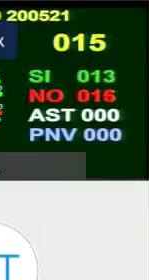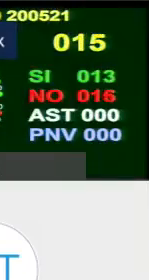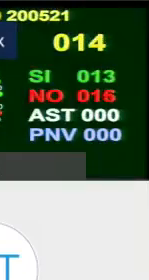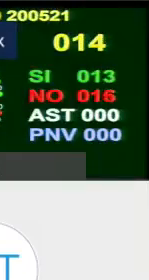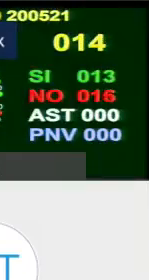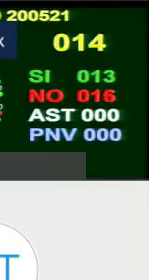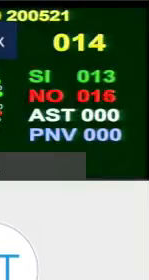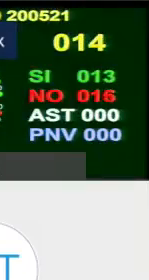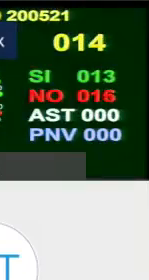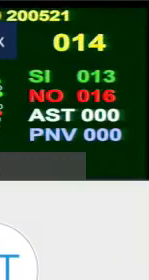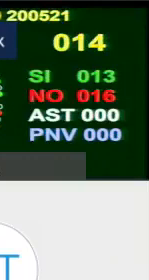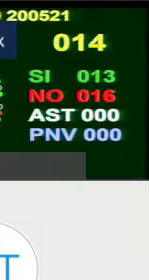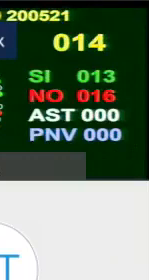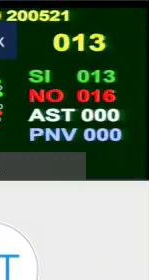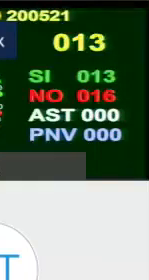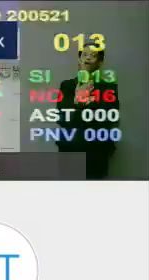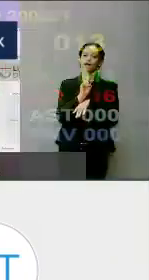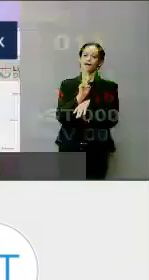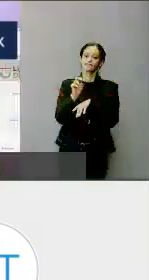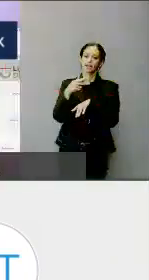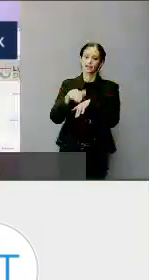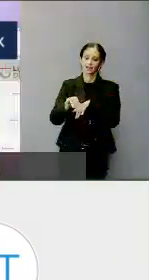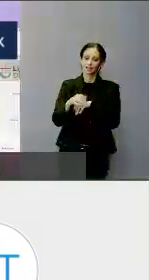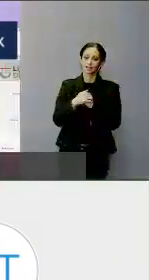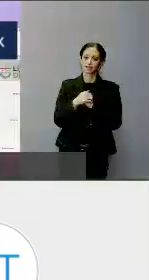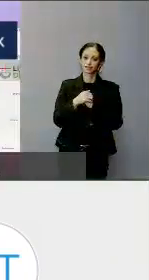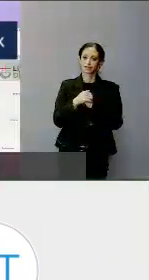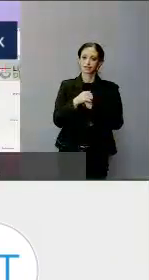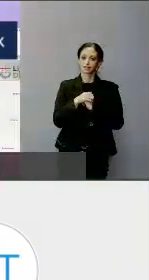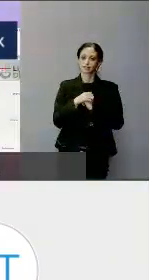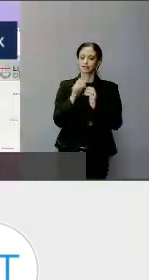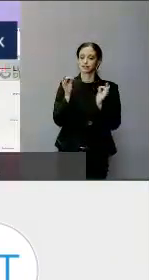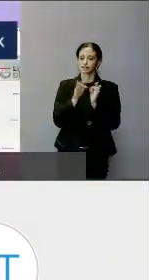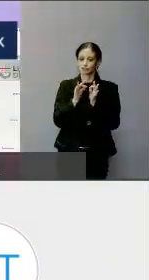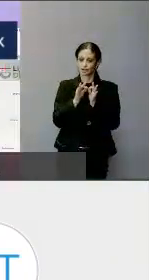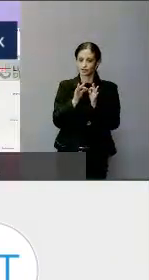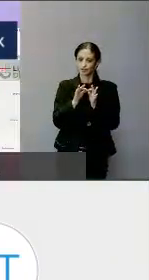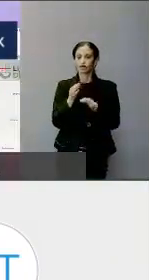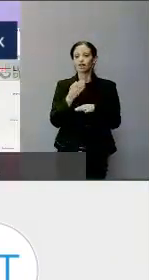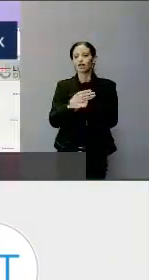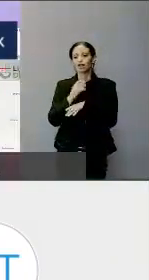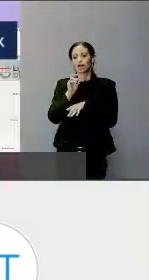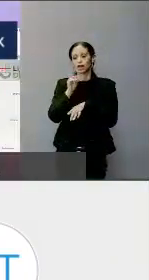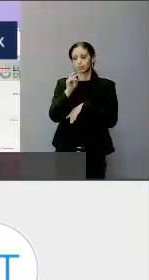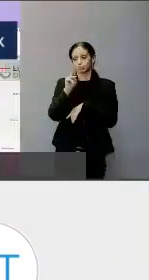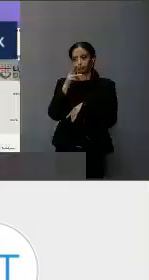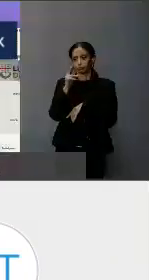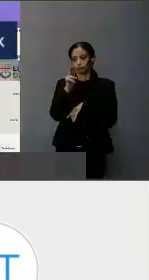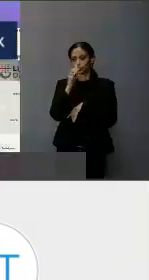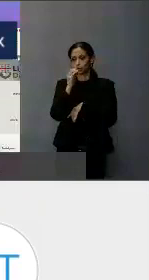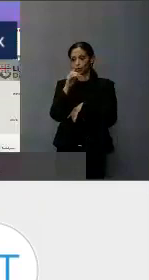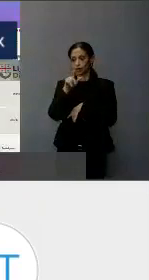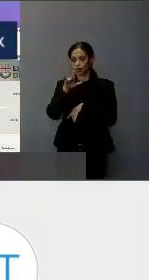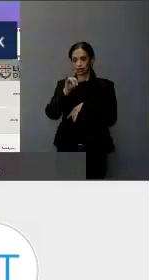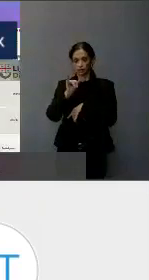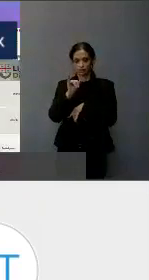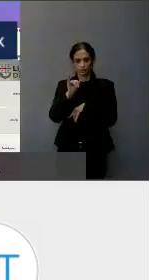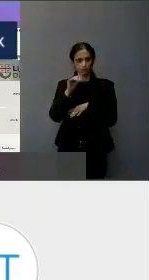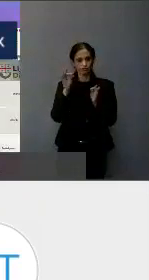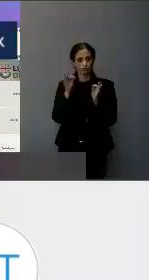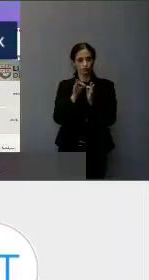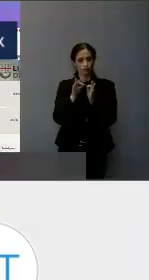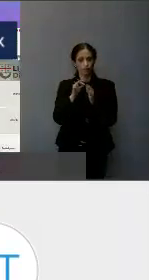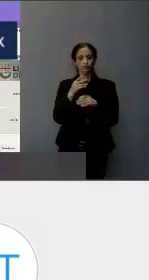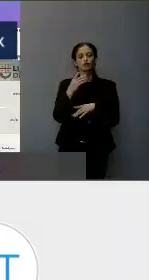da remoto su 237 consigliera venienti regole consigliera bruccoleri favorevole